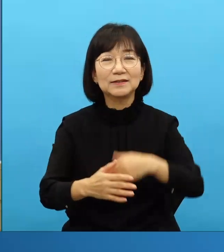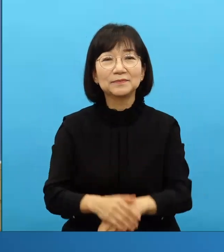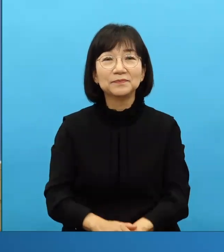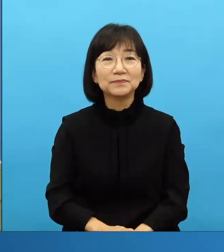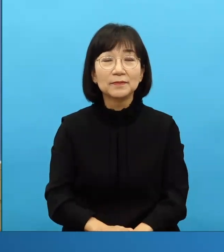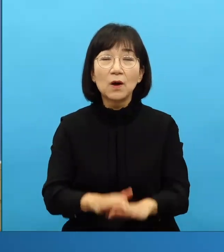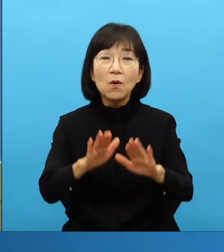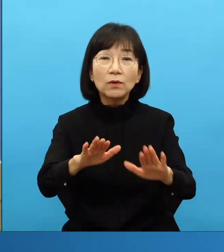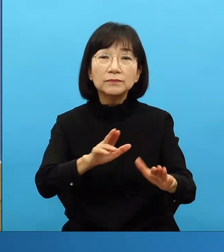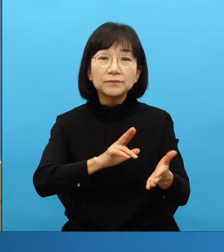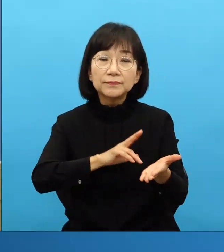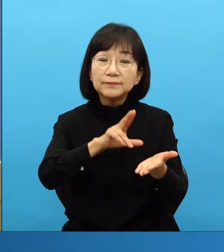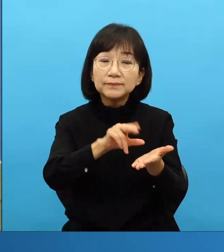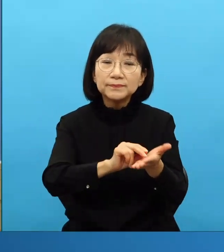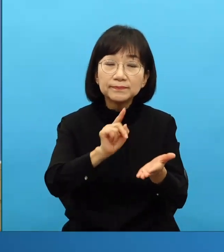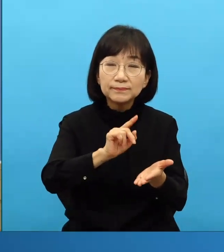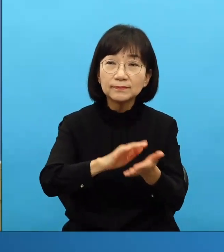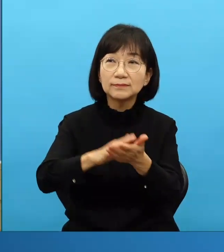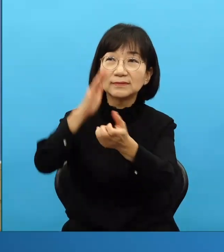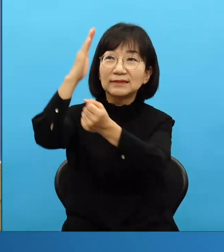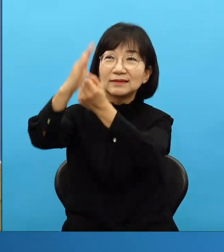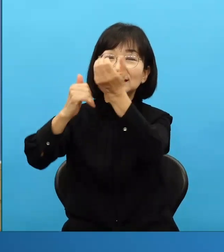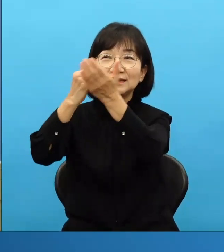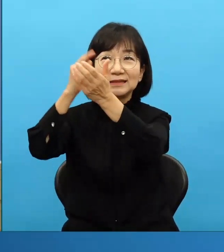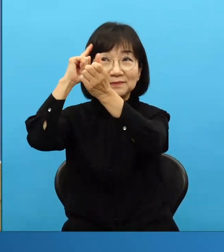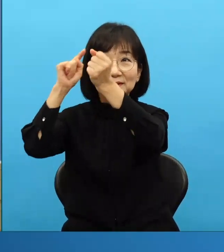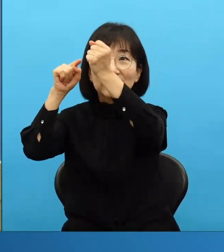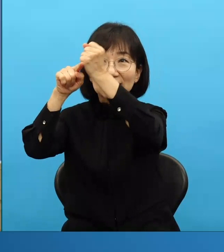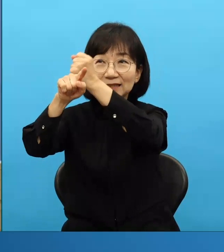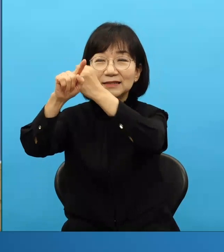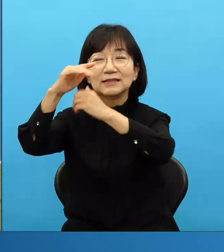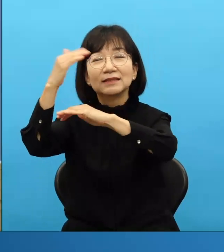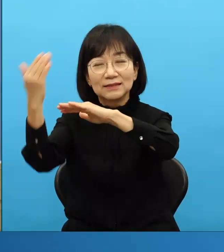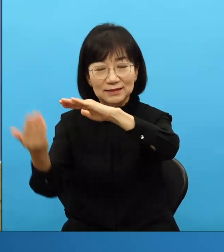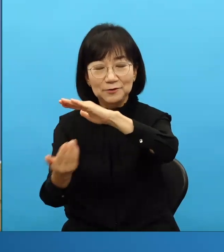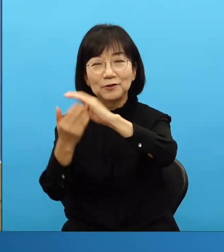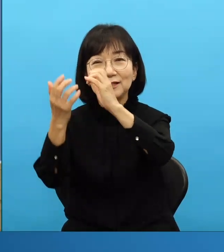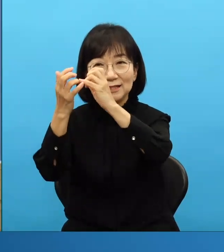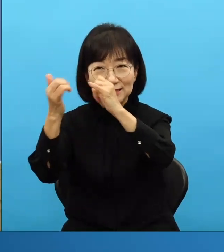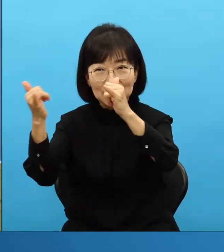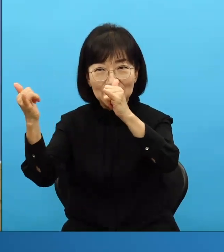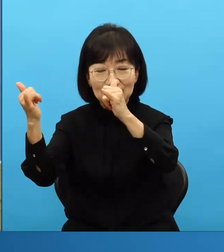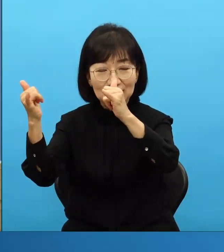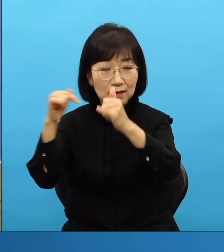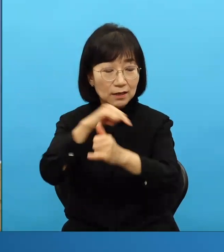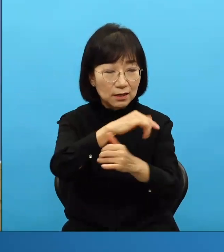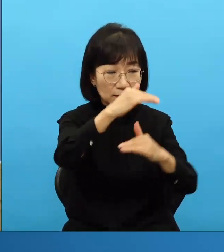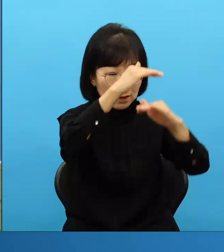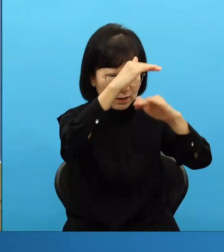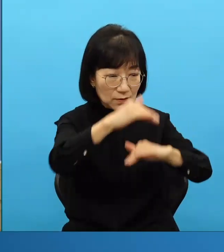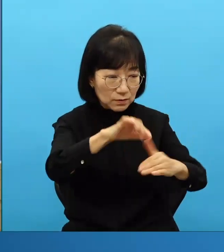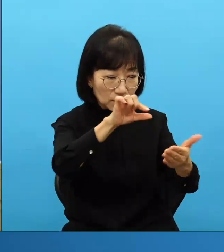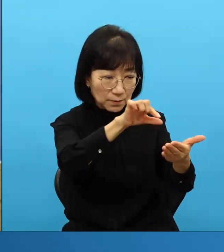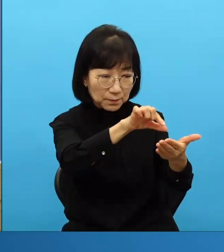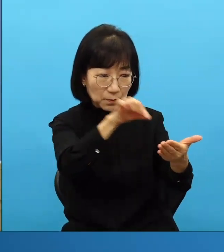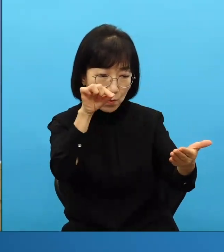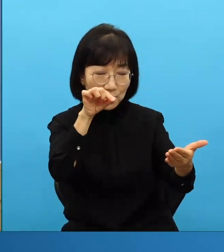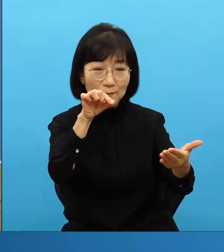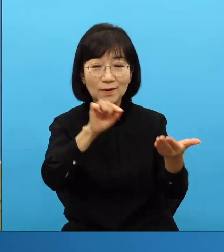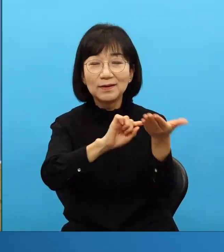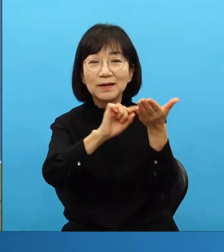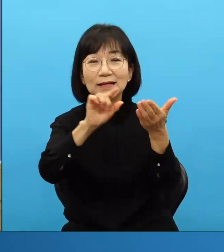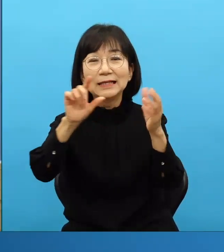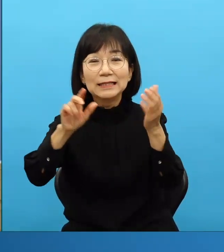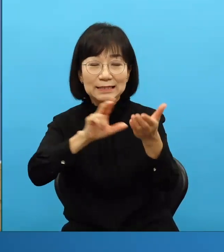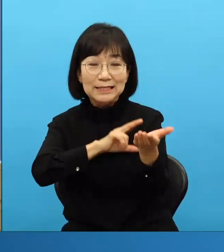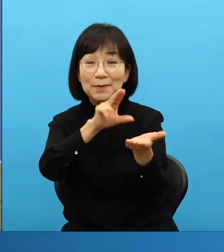passage. 하나님의 뜻을 이루는 자라고 본문 속에서 제목을 잡았어요. I found today's title, Those Who Fulfill God's Will inside of the